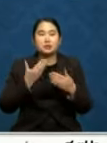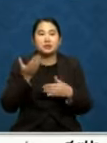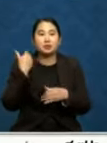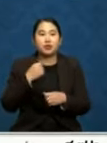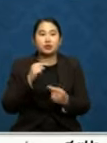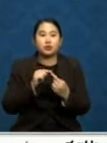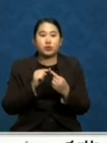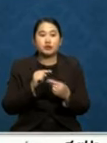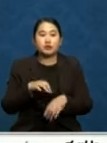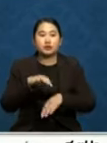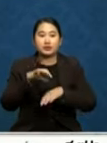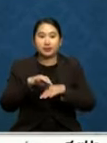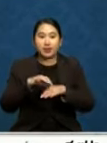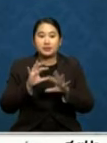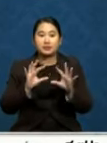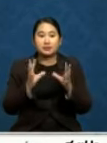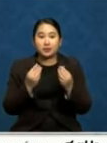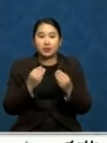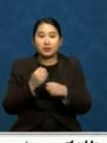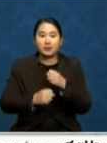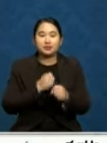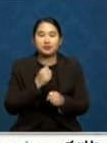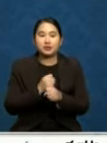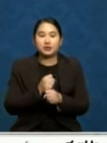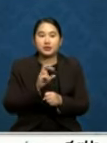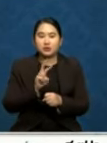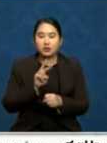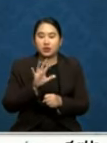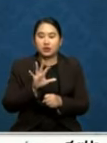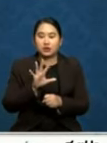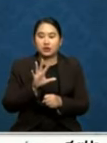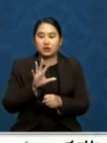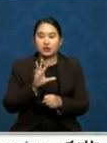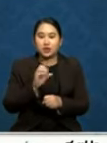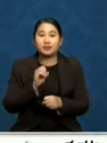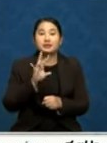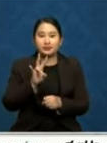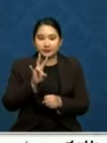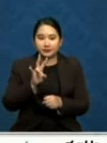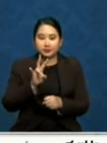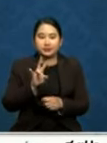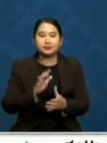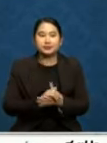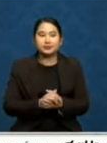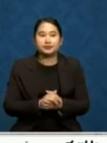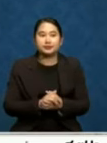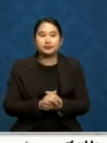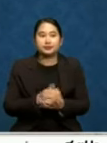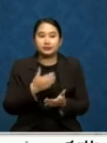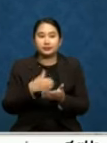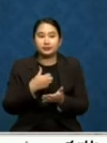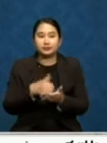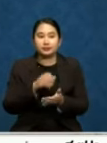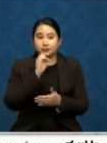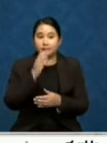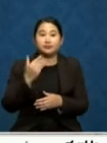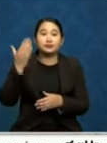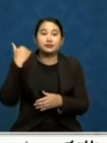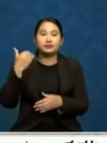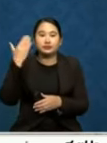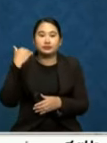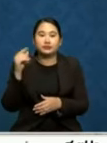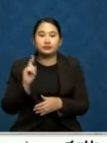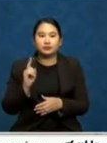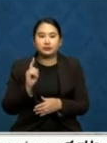นจากตำแหน่งสมาชิกวุฒิสภาเมื่อปีพ.ศ.2557นะครับซึ่งก่อนหน้านี้นั้นนะ